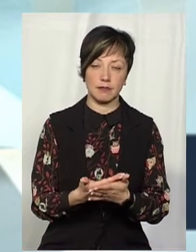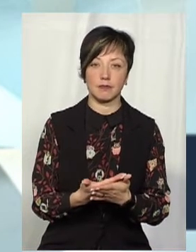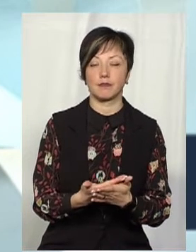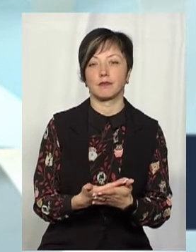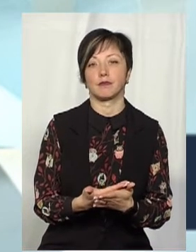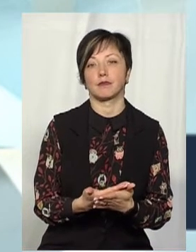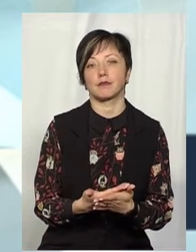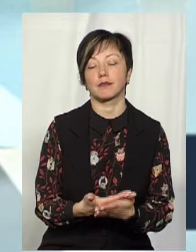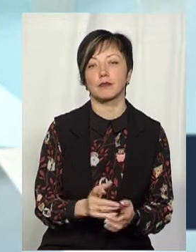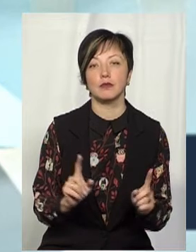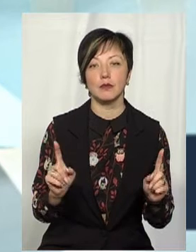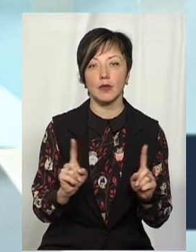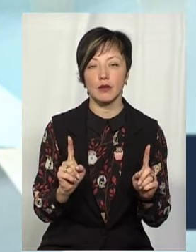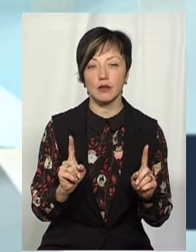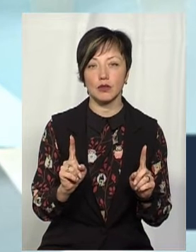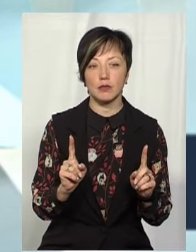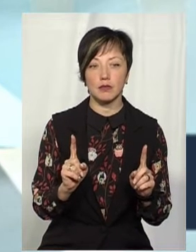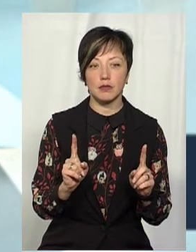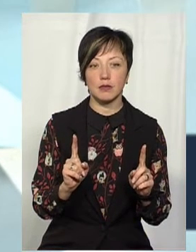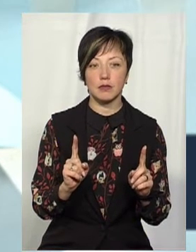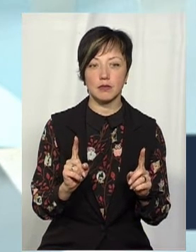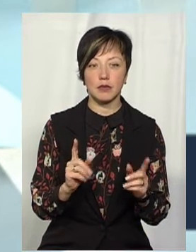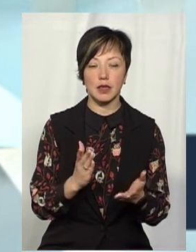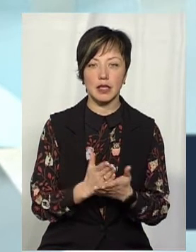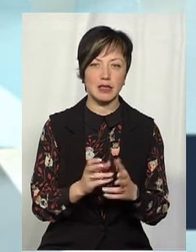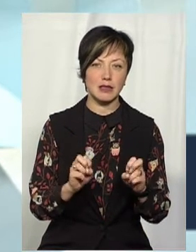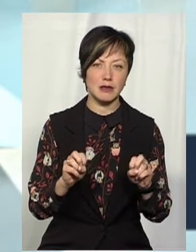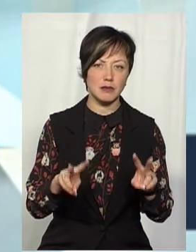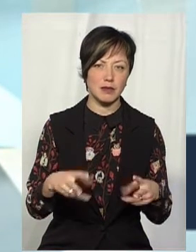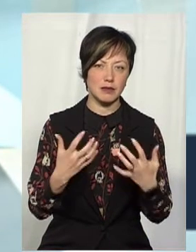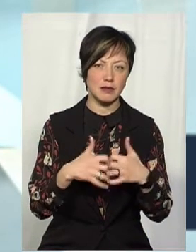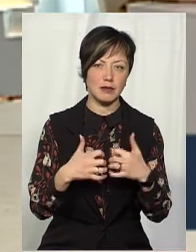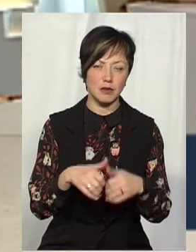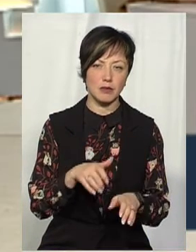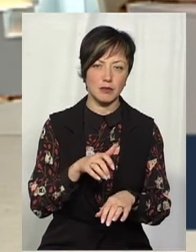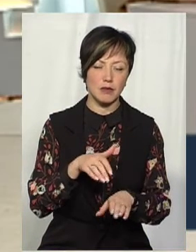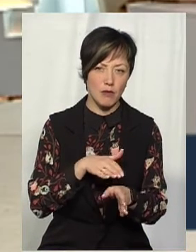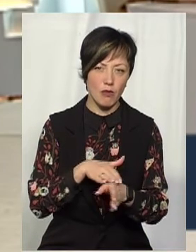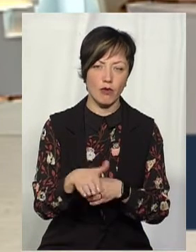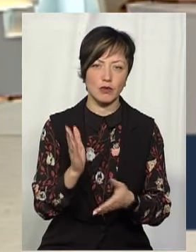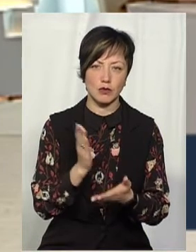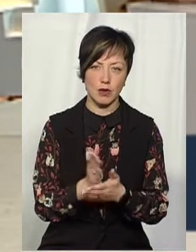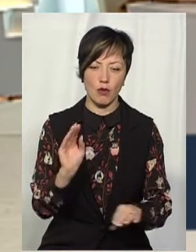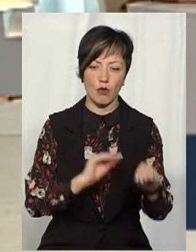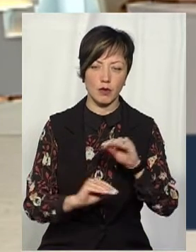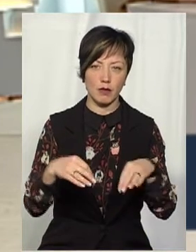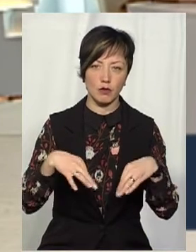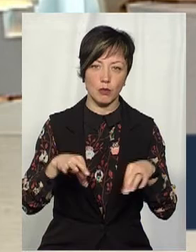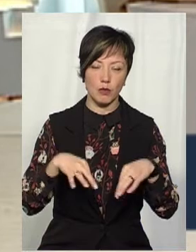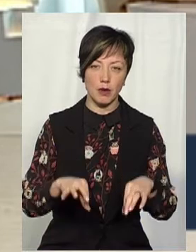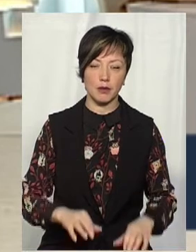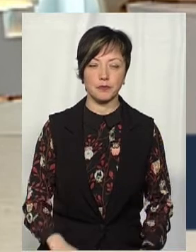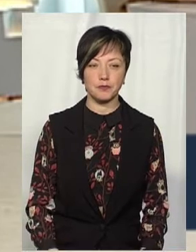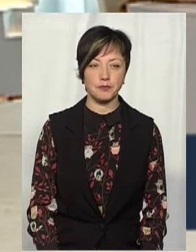його, для того, щоб буксирувати, конуси є, є, ну, я ж кажу, повністю укомплектований